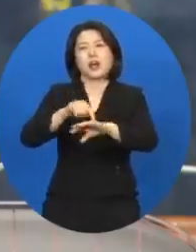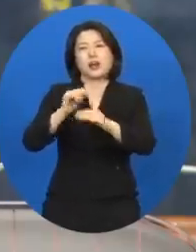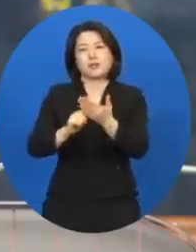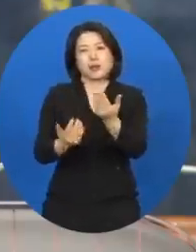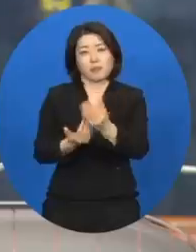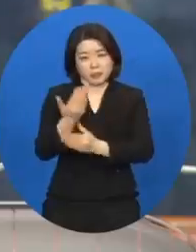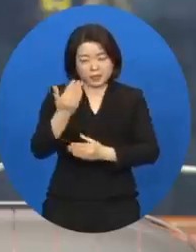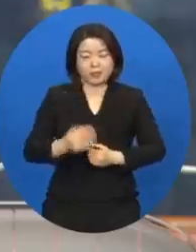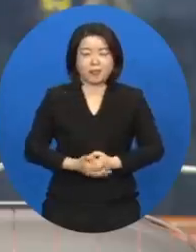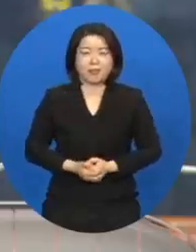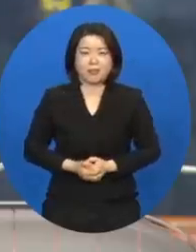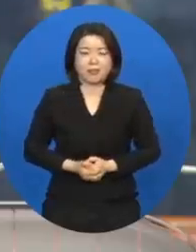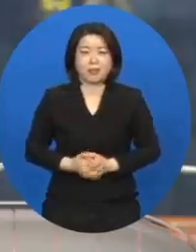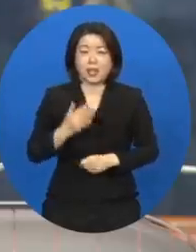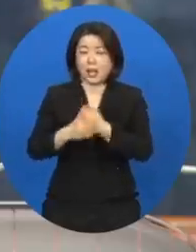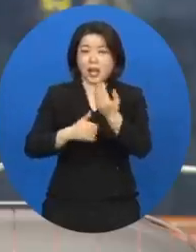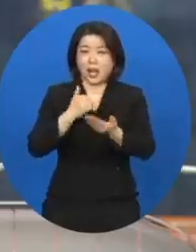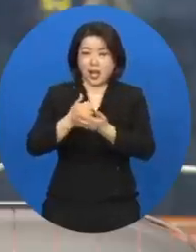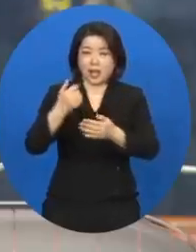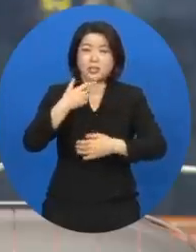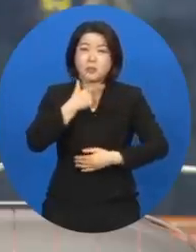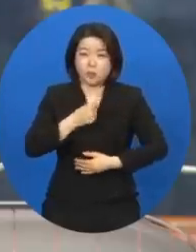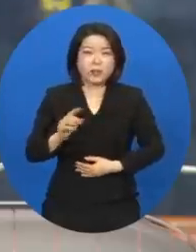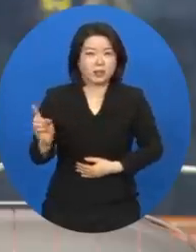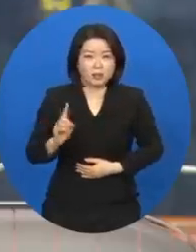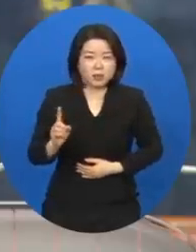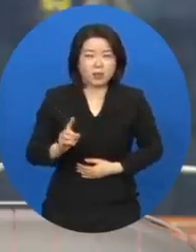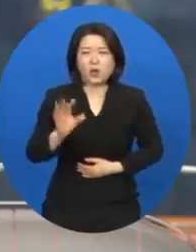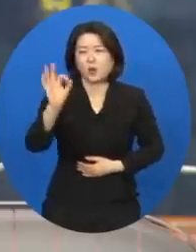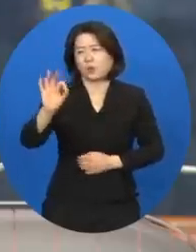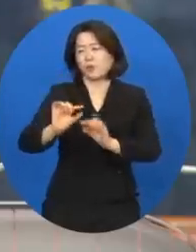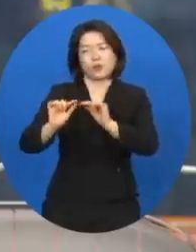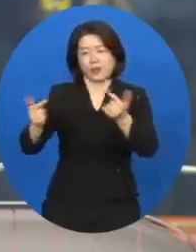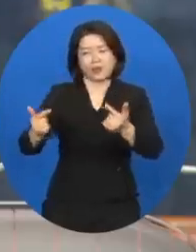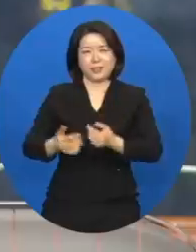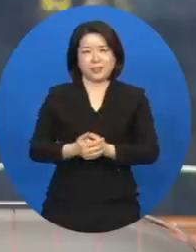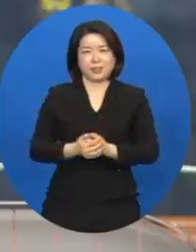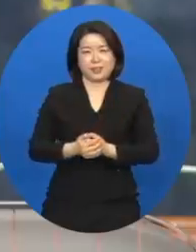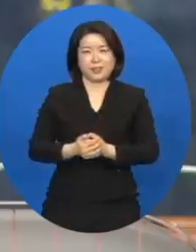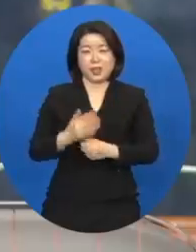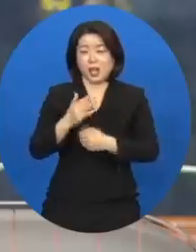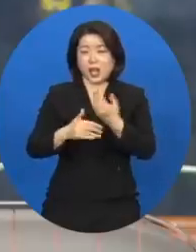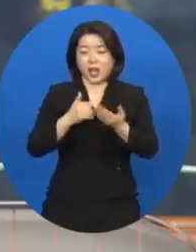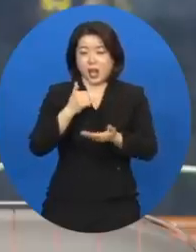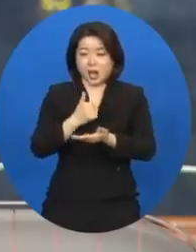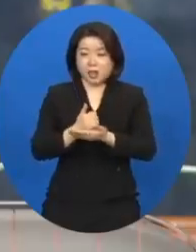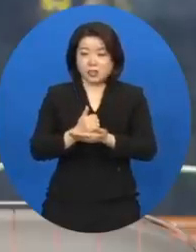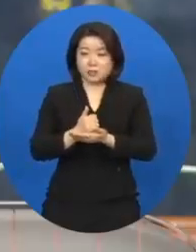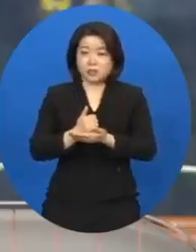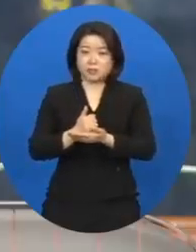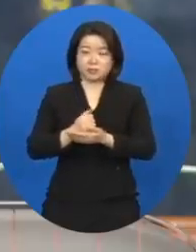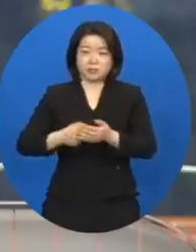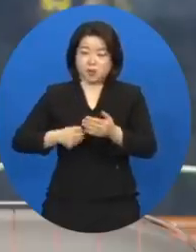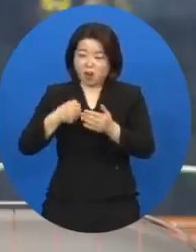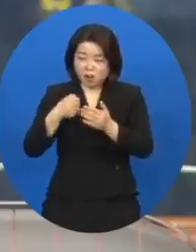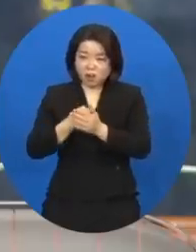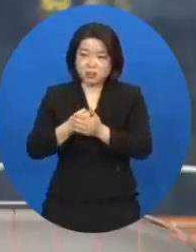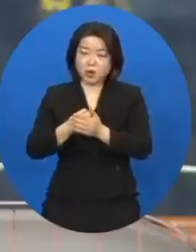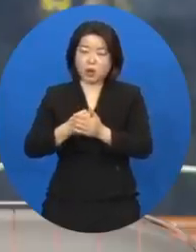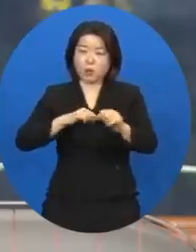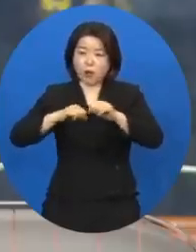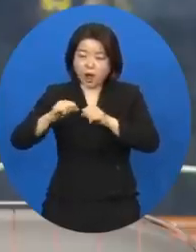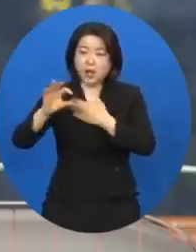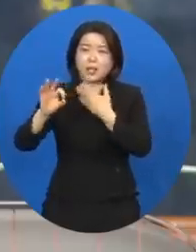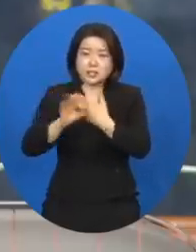하나님이 원하셨던 것은 돈이 아니었습니다. 하나님 하시려고만 하셨다면 한 사람을